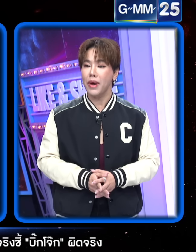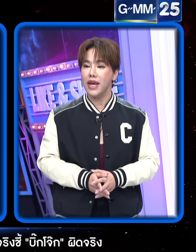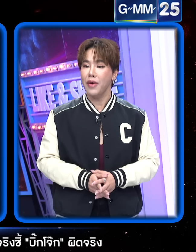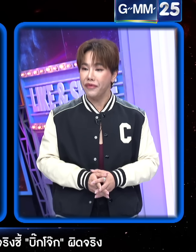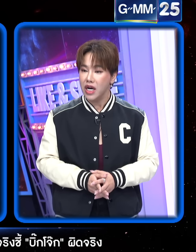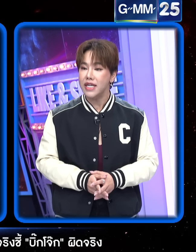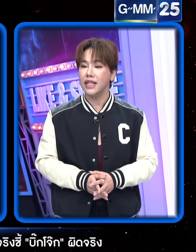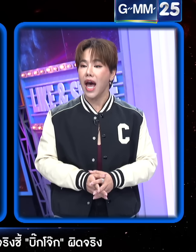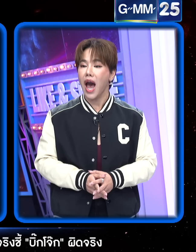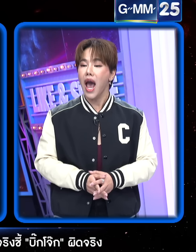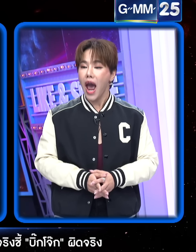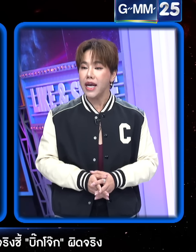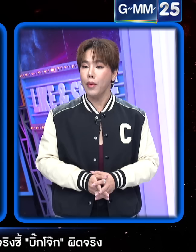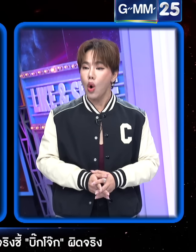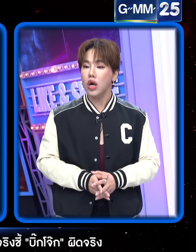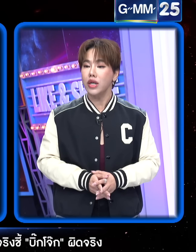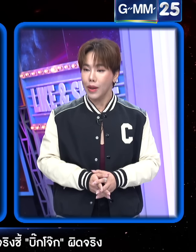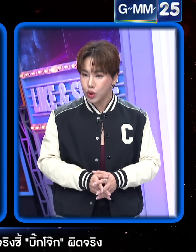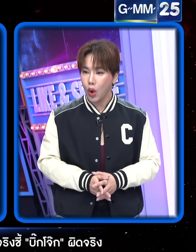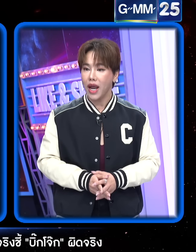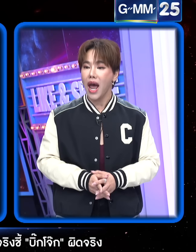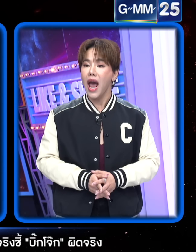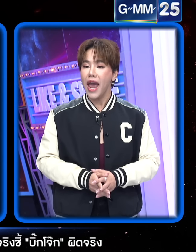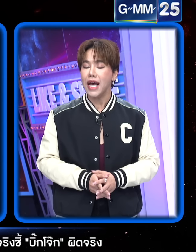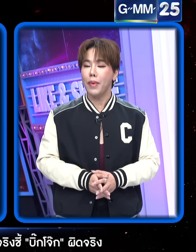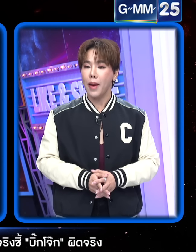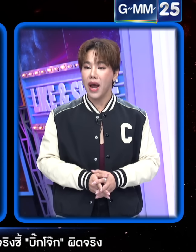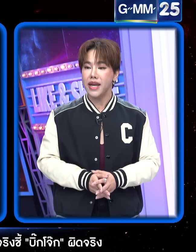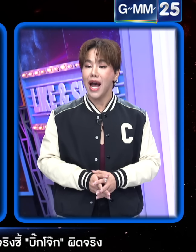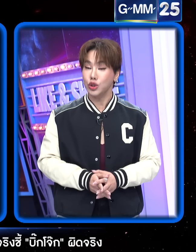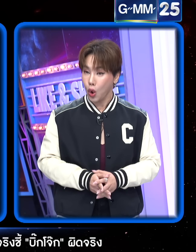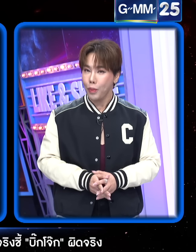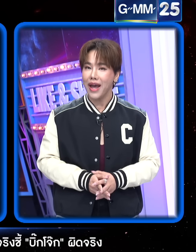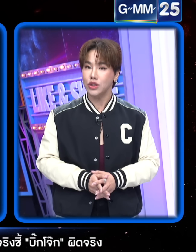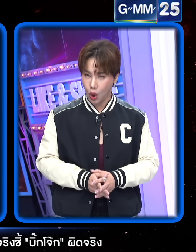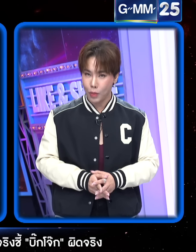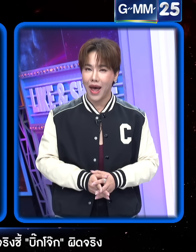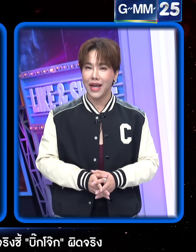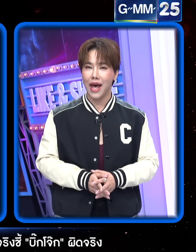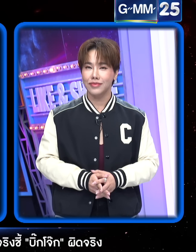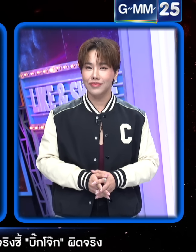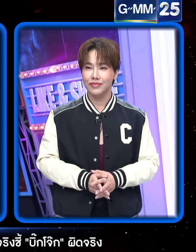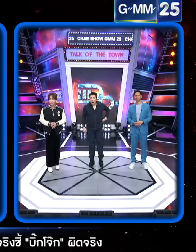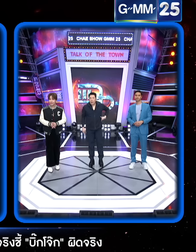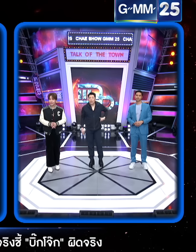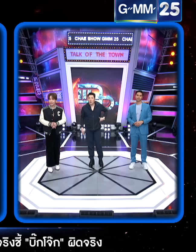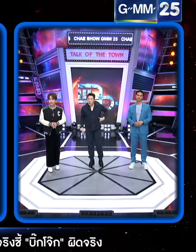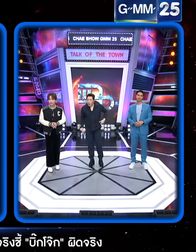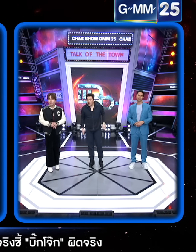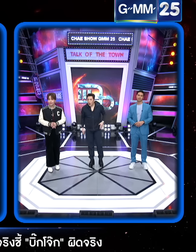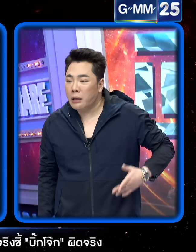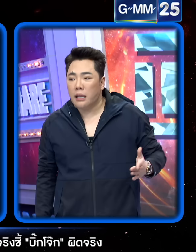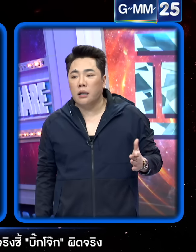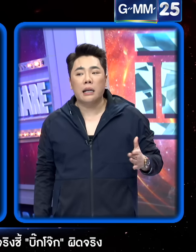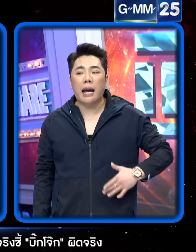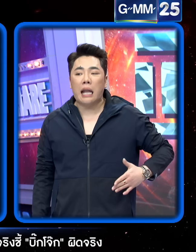จะมีพยายามฟื้นศรัทธาให้กับองค์กรตำรวจนะฮะให้กลับมาทำงานอย่างตรงไปตรงมาค่ะ ท่านผู้ชมครับอีกหนึ่งเรื่อง